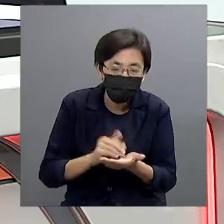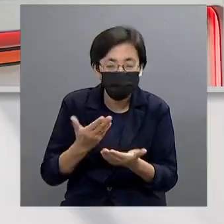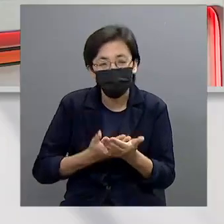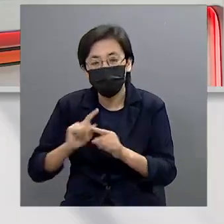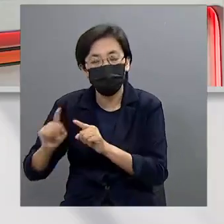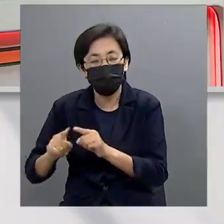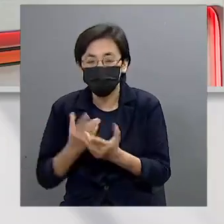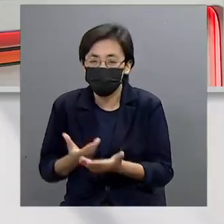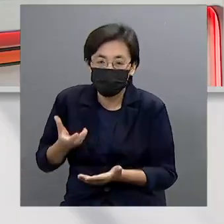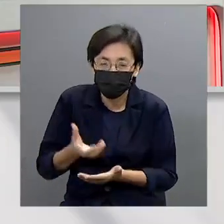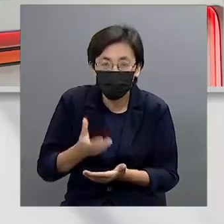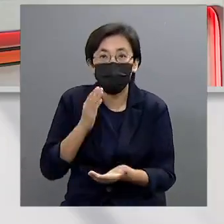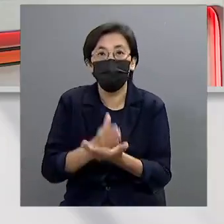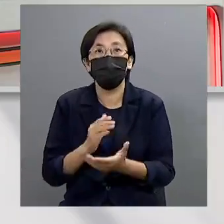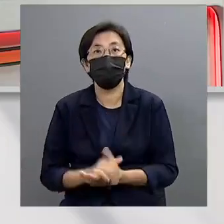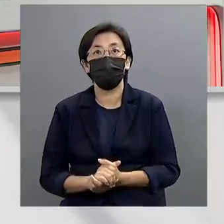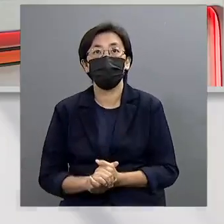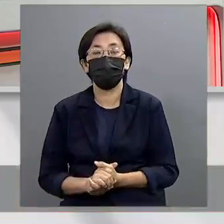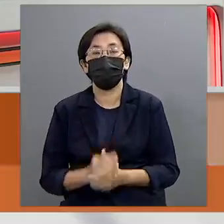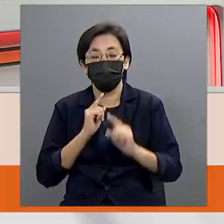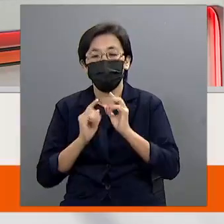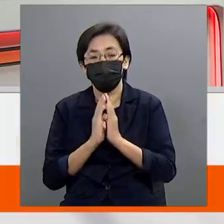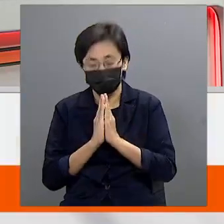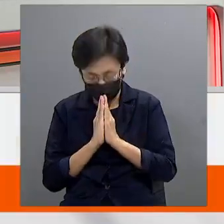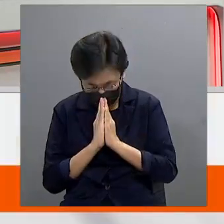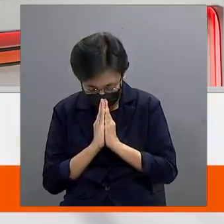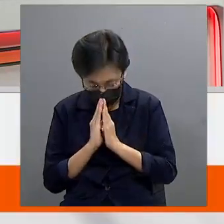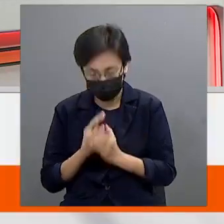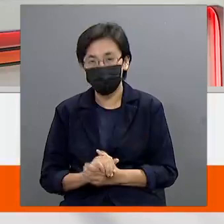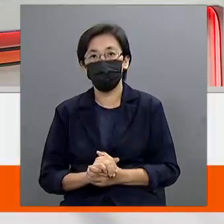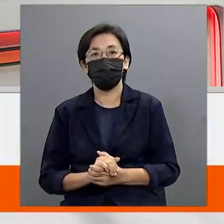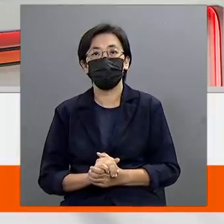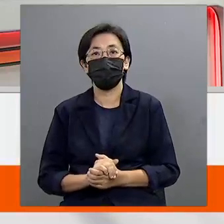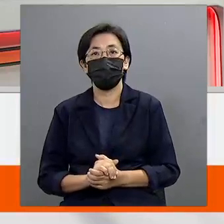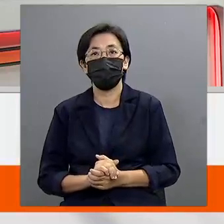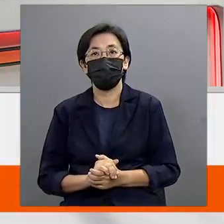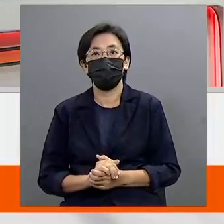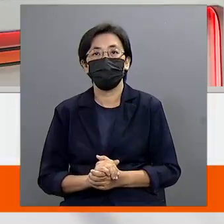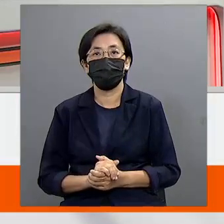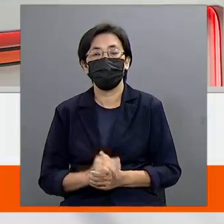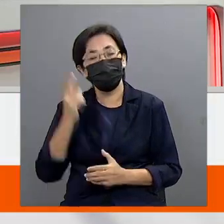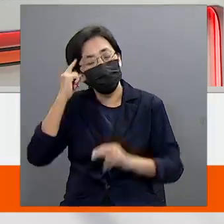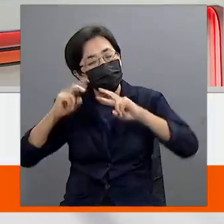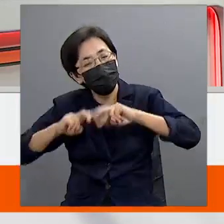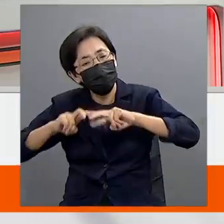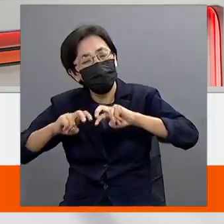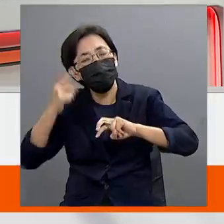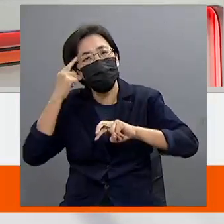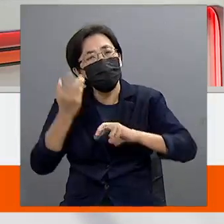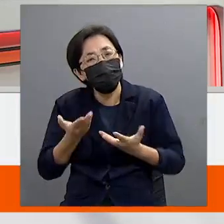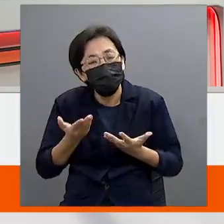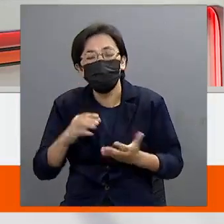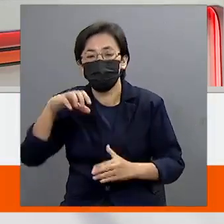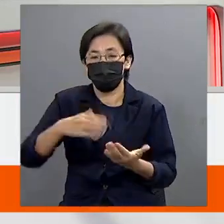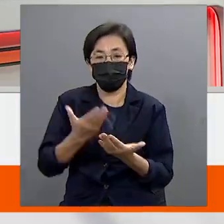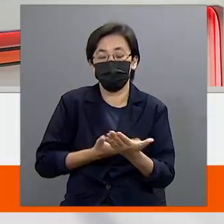ครับสวัสดีครับสวัสดีครับ ค่ะคุณธนากรอยากให้ลองวิเคราะห์ดูสักนิดนึงค่ะพอสำนักงานสลากเนี่ยลุกขึ้น